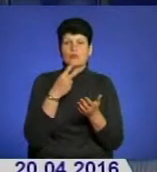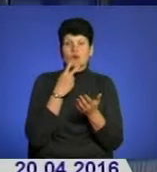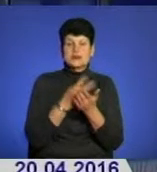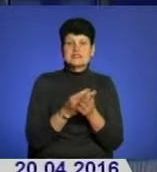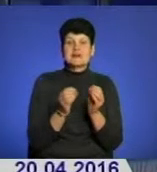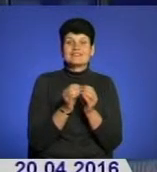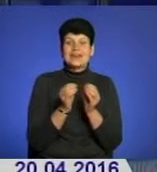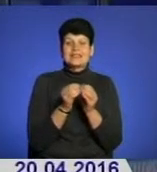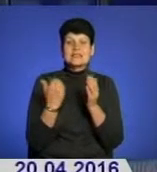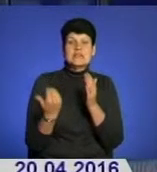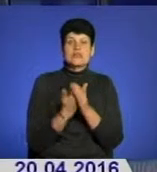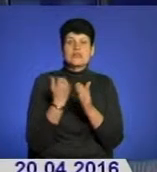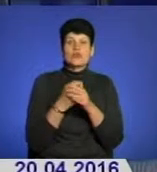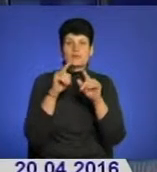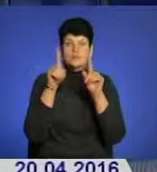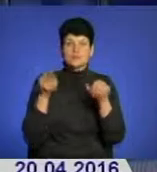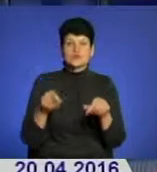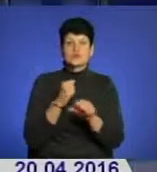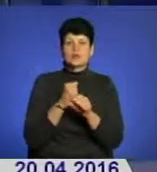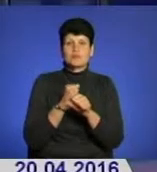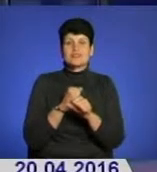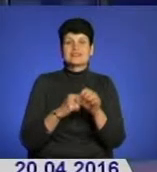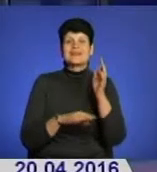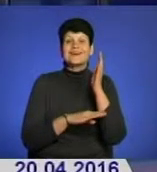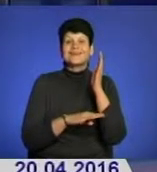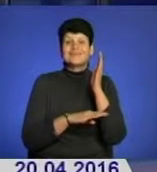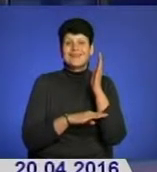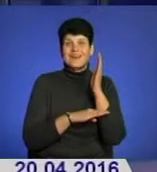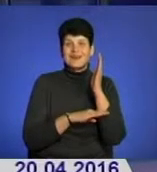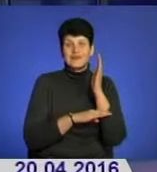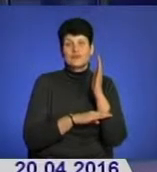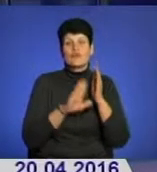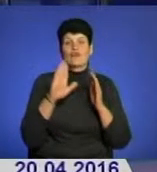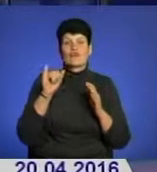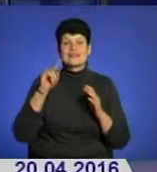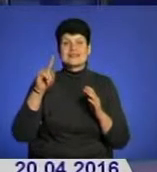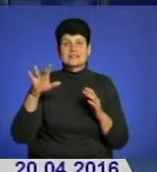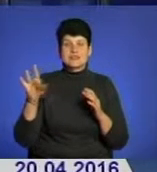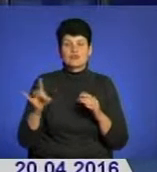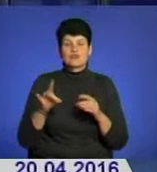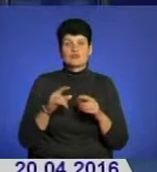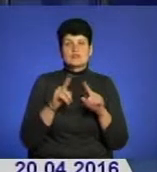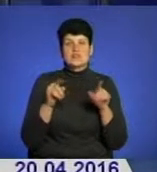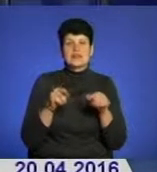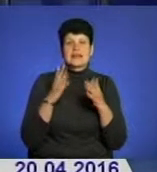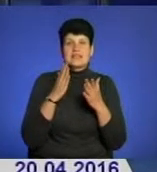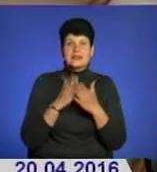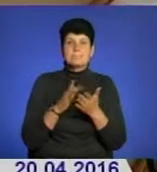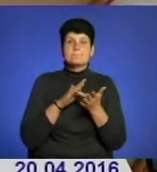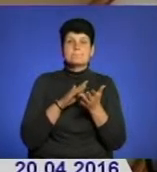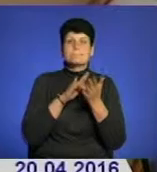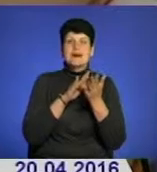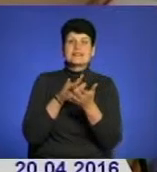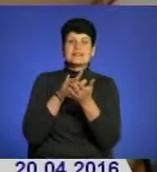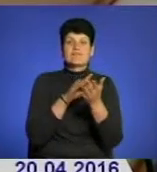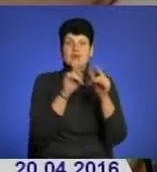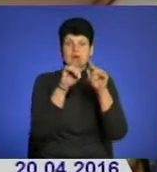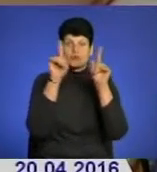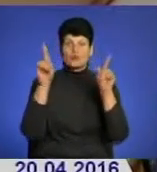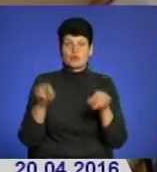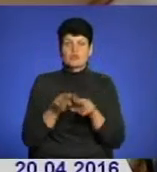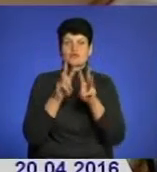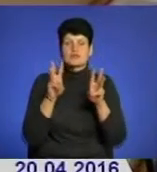робіт, виконаних на дереві у візантійському стилі. Серед них є мандрівна ікона, яку освятили в зоні АТО. За